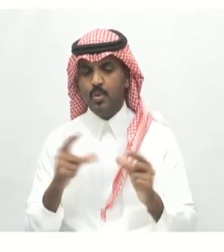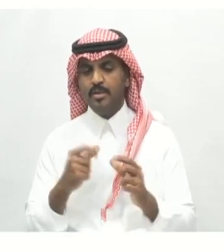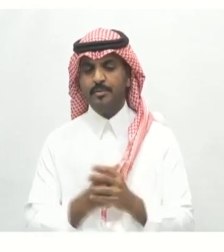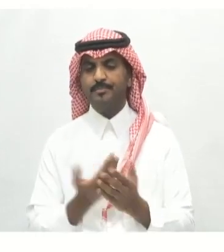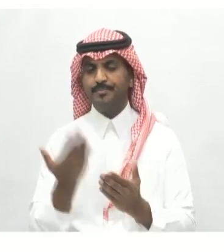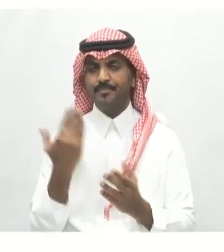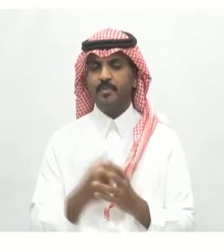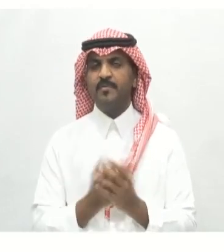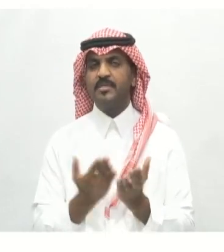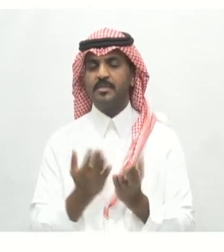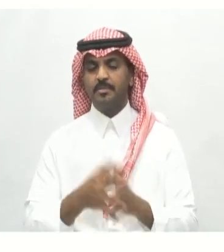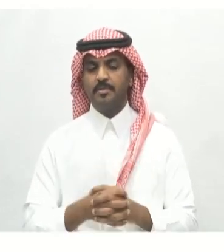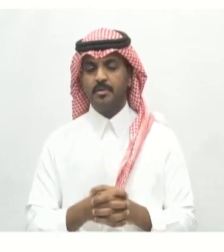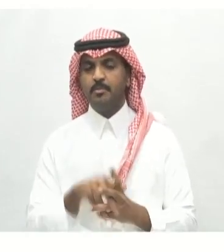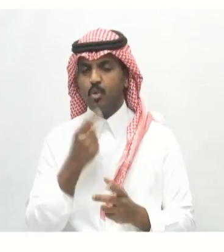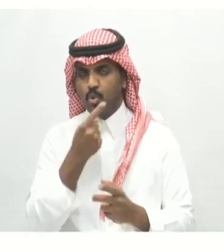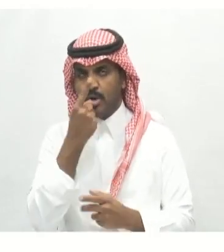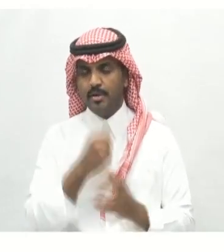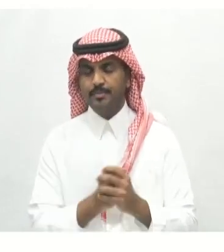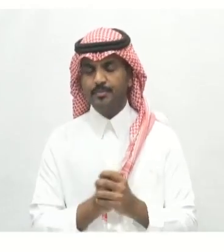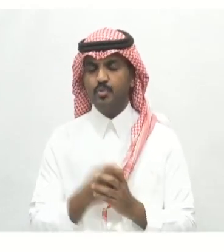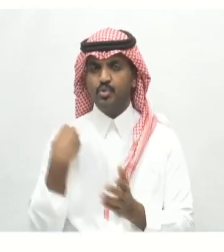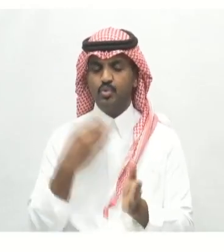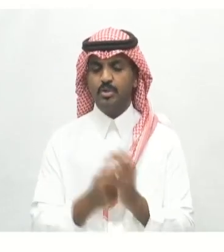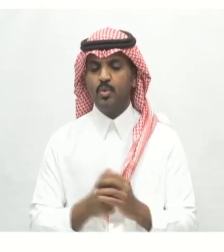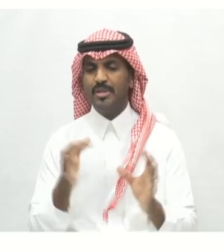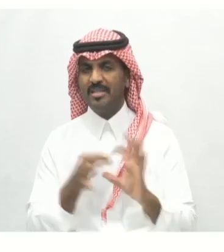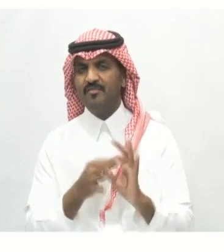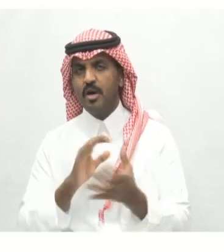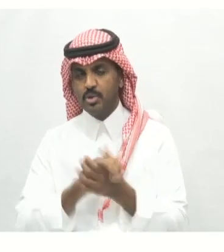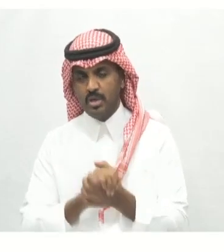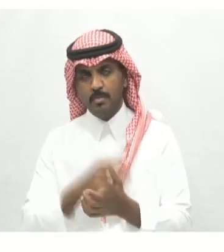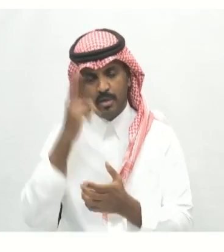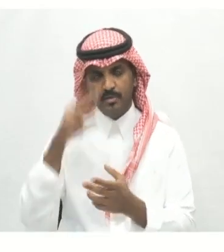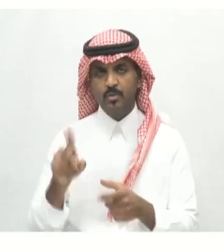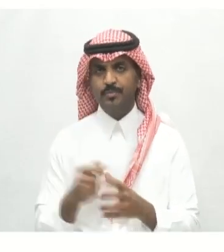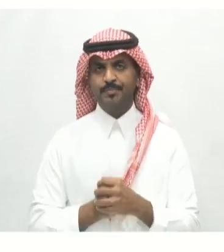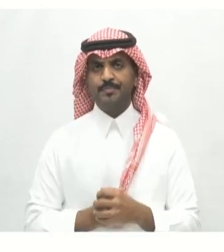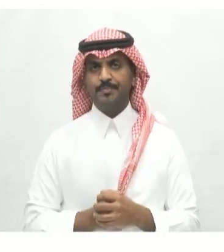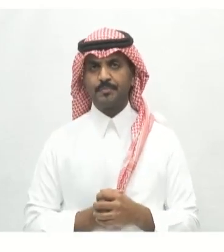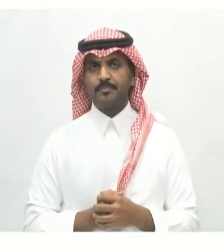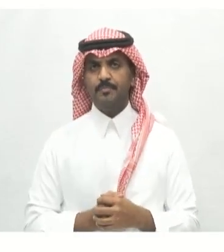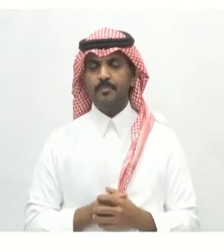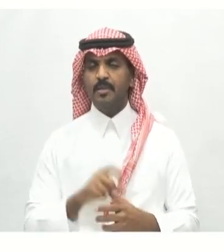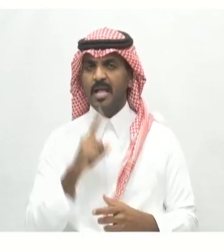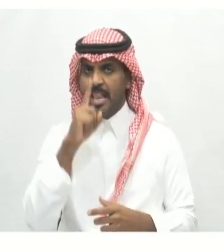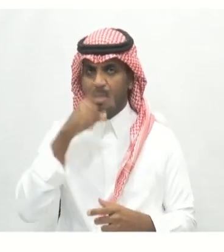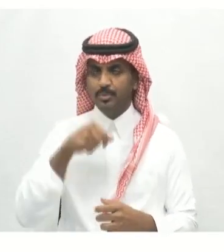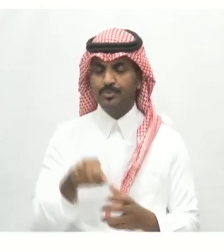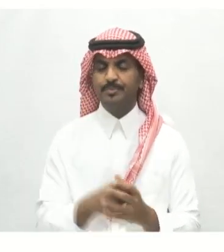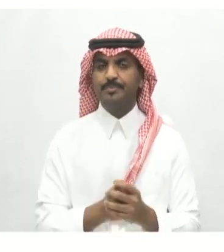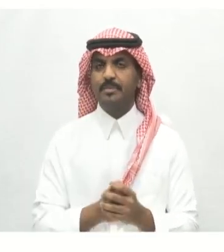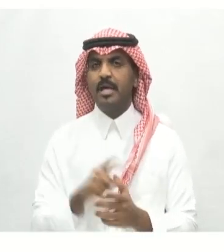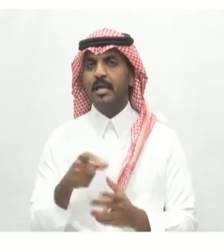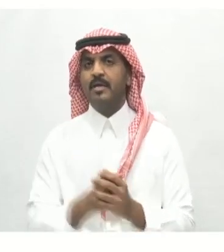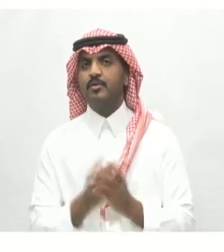الوارده في الدرس السابق من القران السنه واتفاق الصحابه رضي الله عنهم لابد ان كما قلت قبل قليل ان